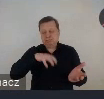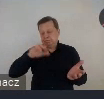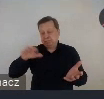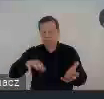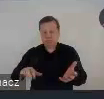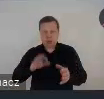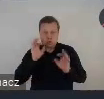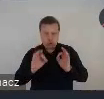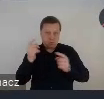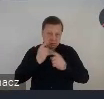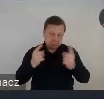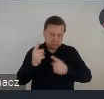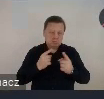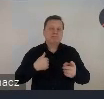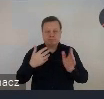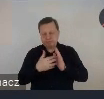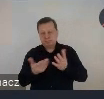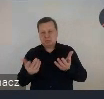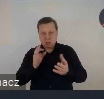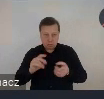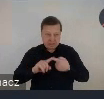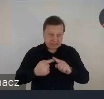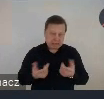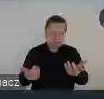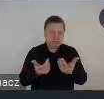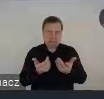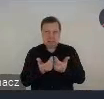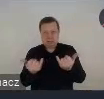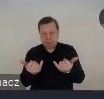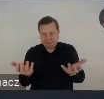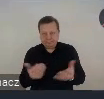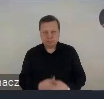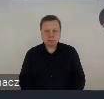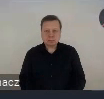dobrze przemyślany, sensowny i